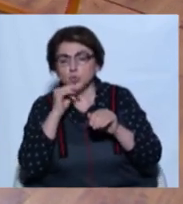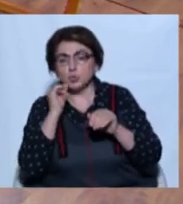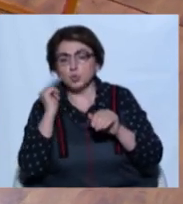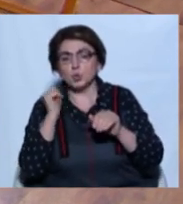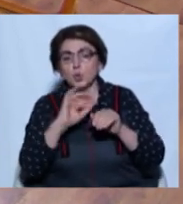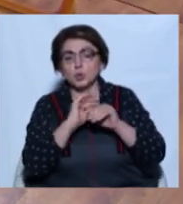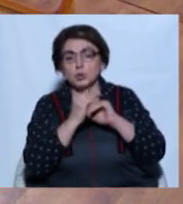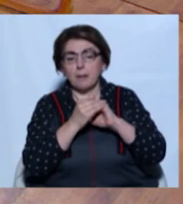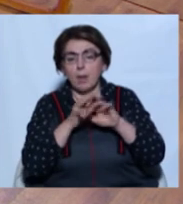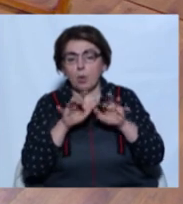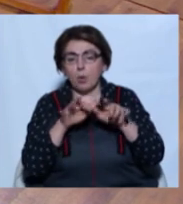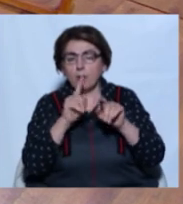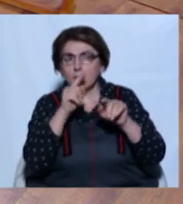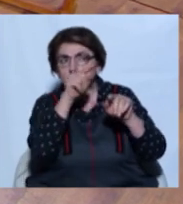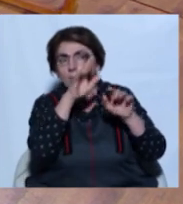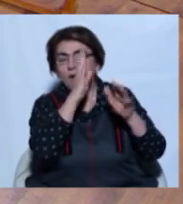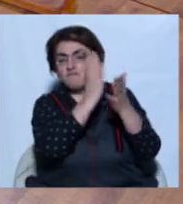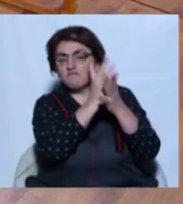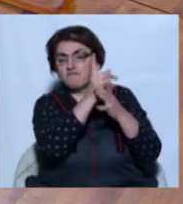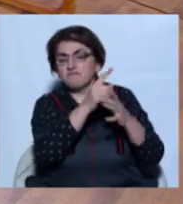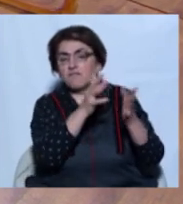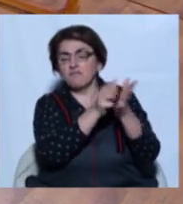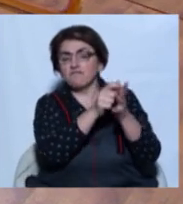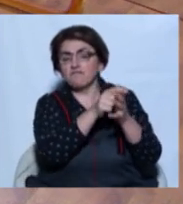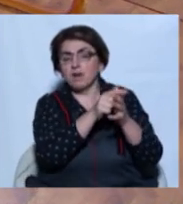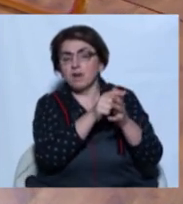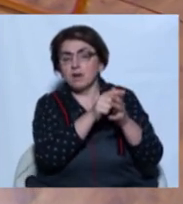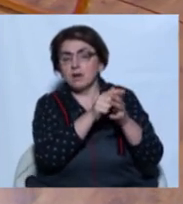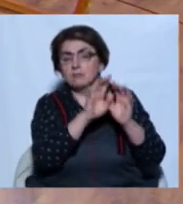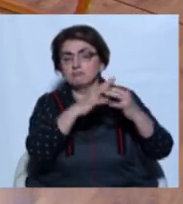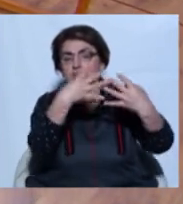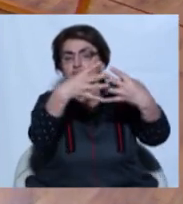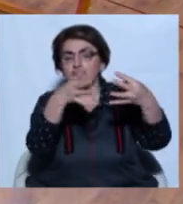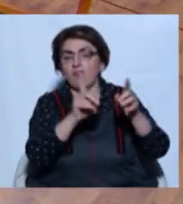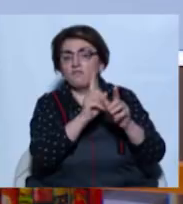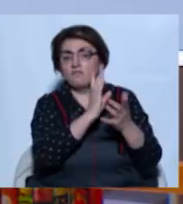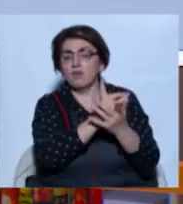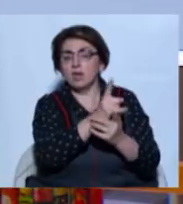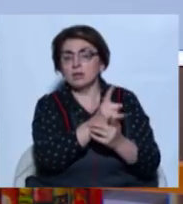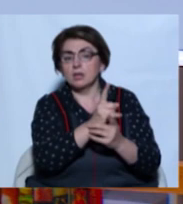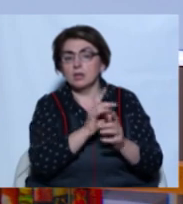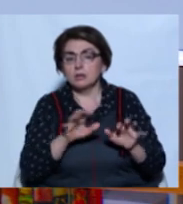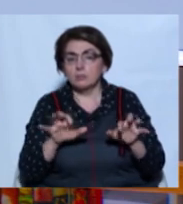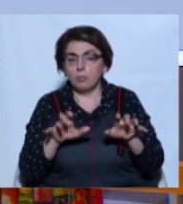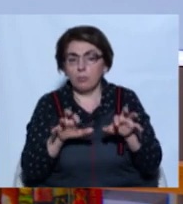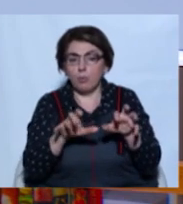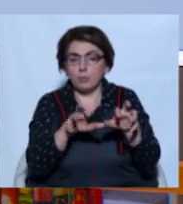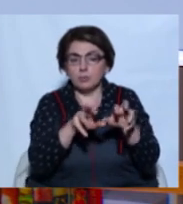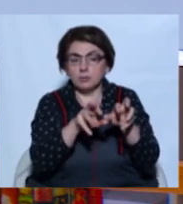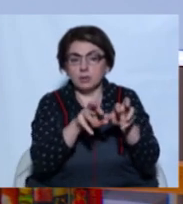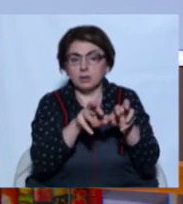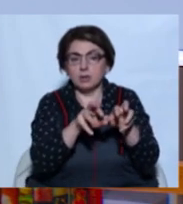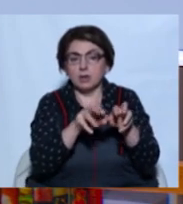გებულობს, რომ ვიღაცა გაება მის ხაფანგში, მის ქსელში. მოდის თავის